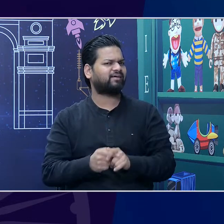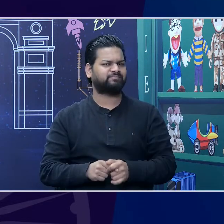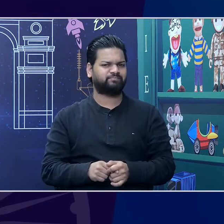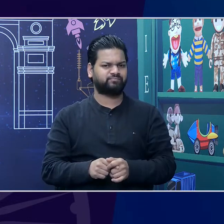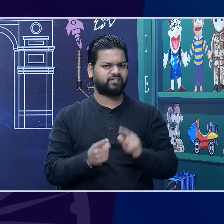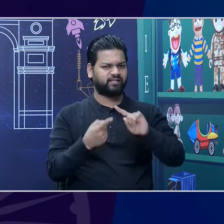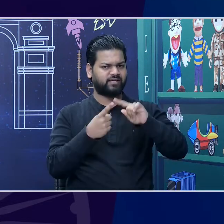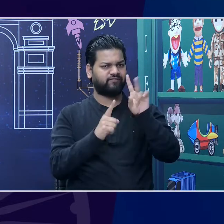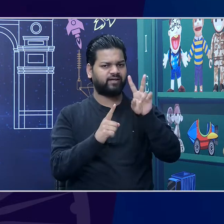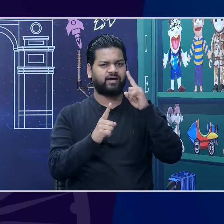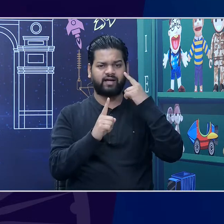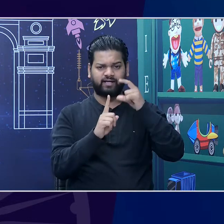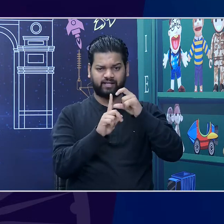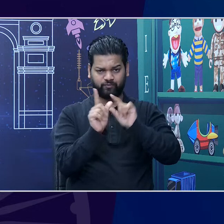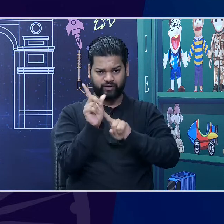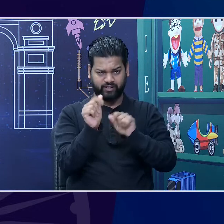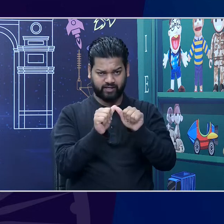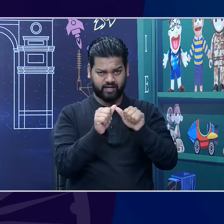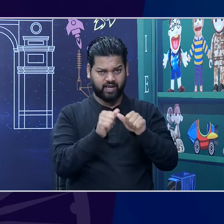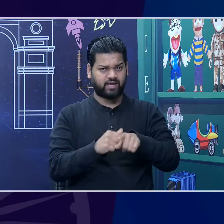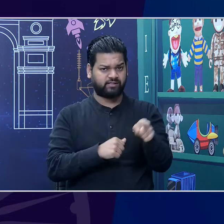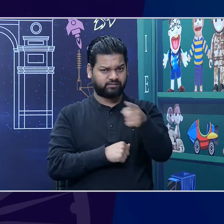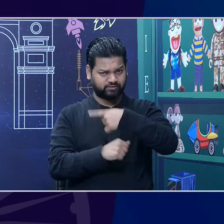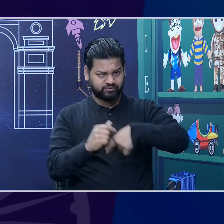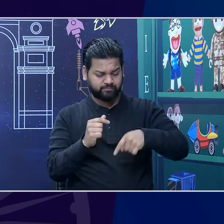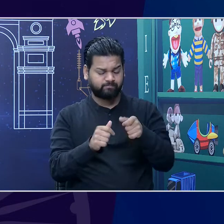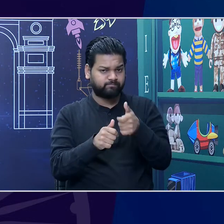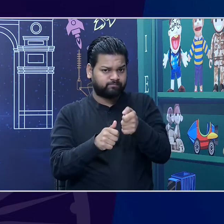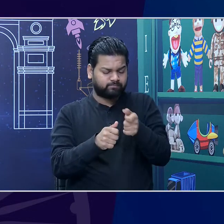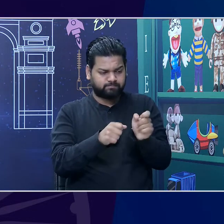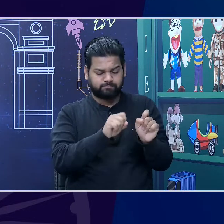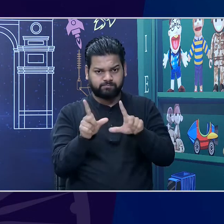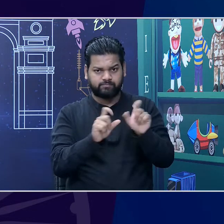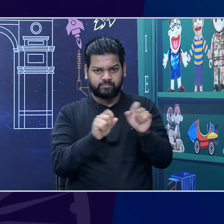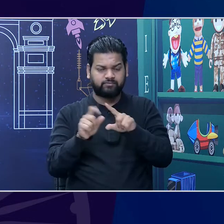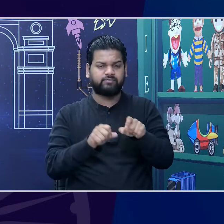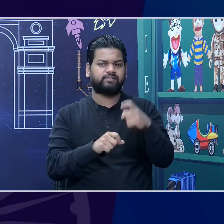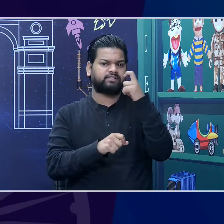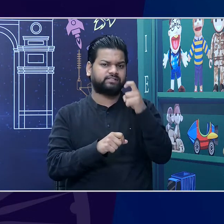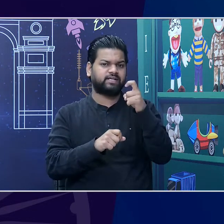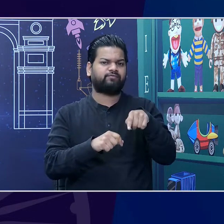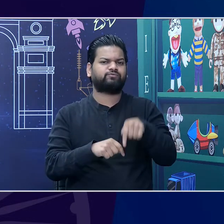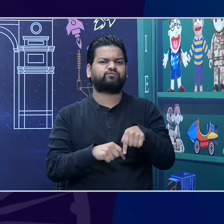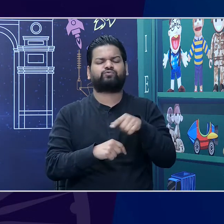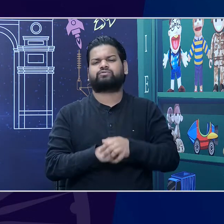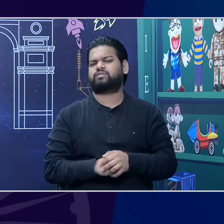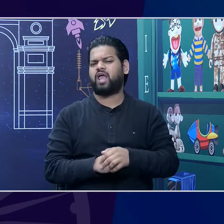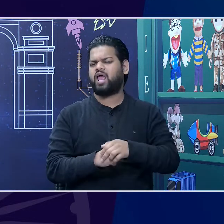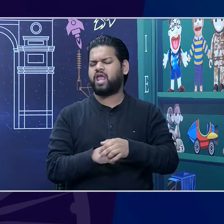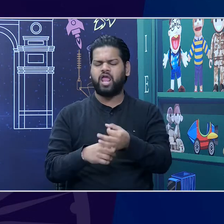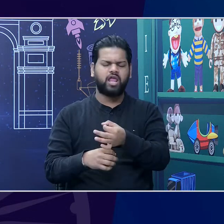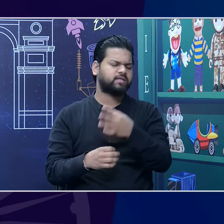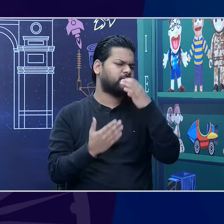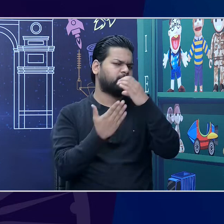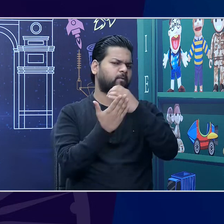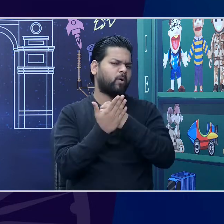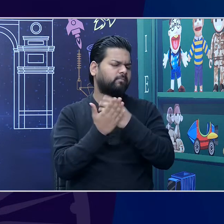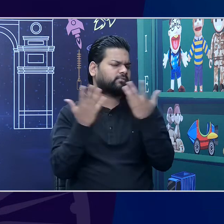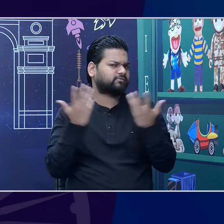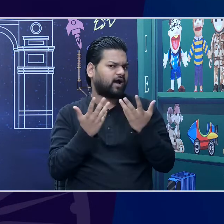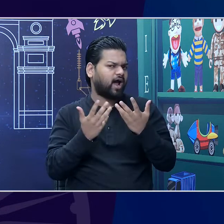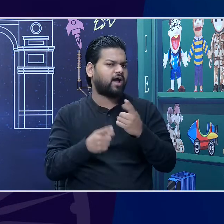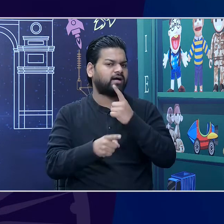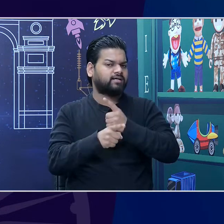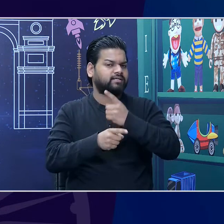channel NCRT Official, and I am Kusum Prasad, and this is our very special session Teaching Learning Intervention for Inclusive